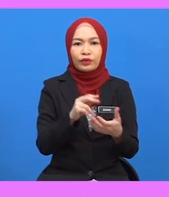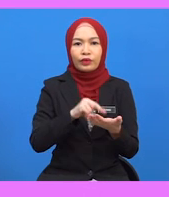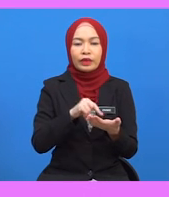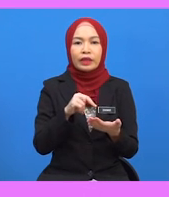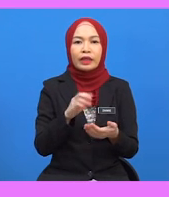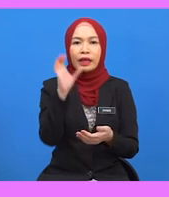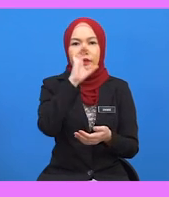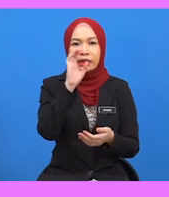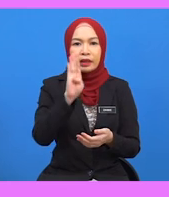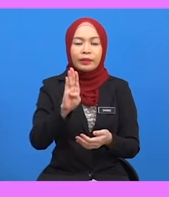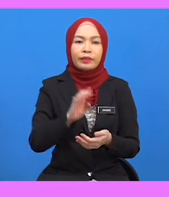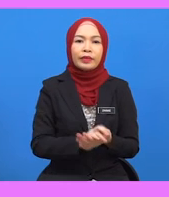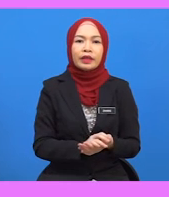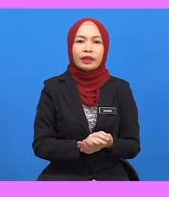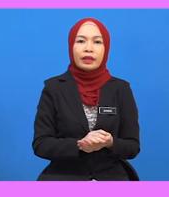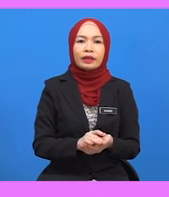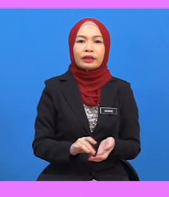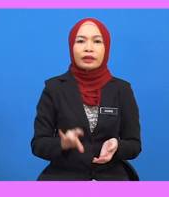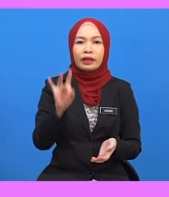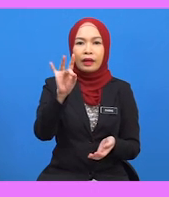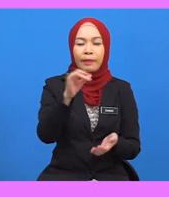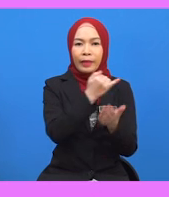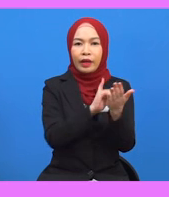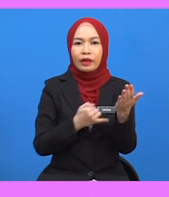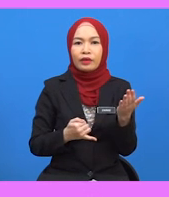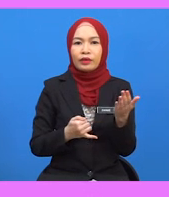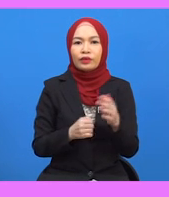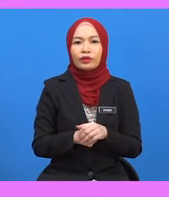Langkah kelapan, lukis simbol syarat